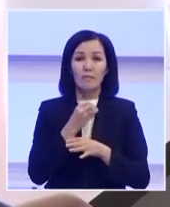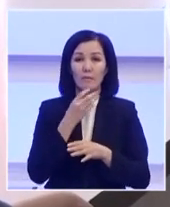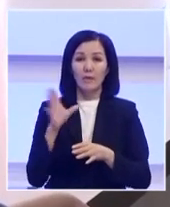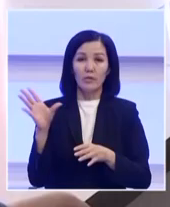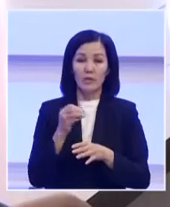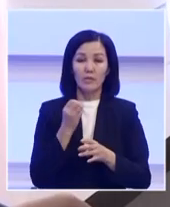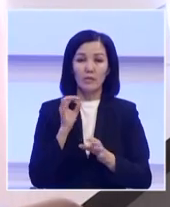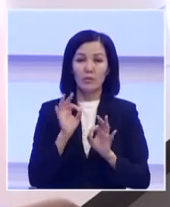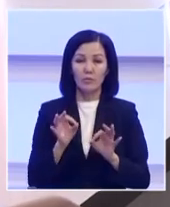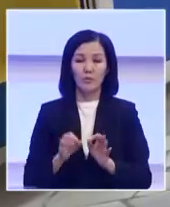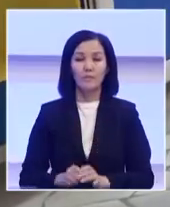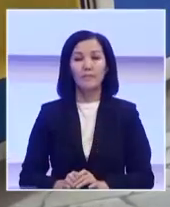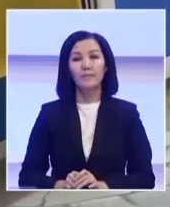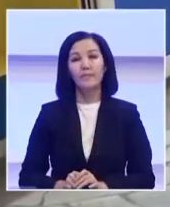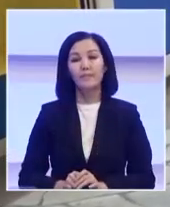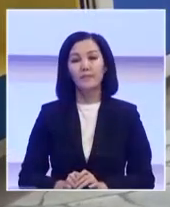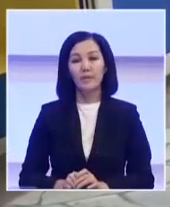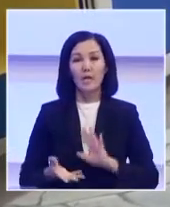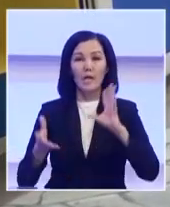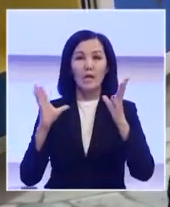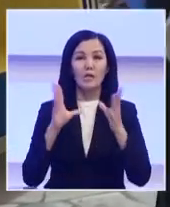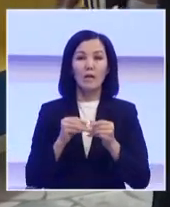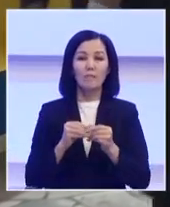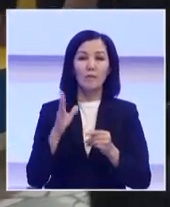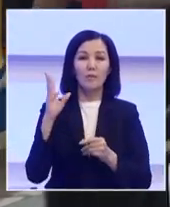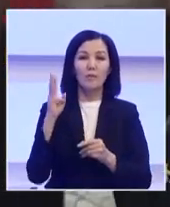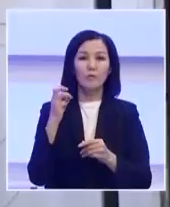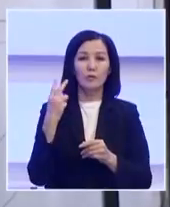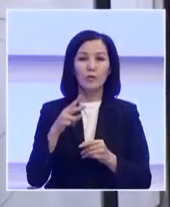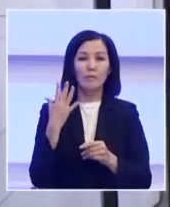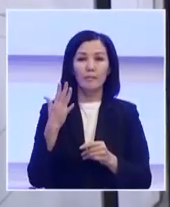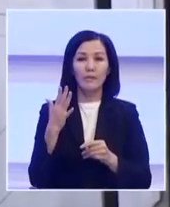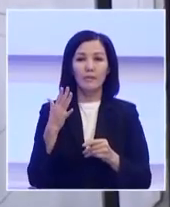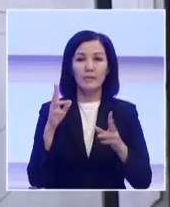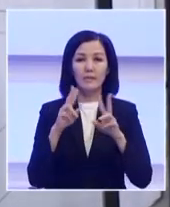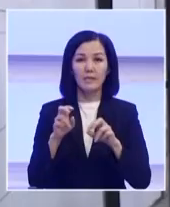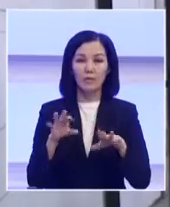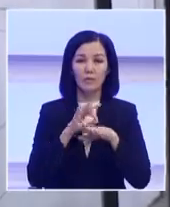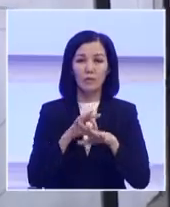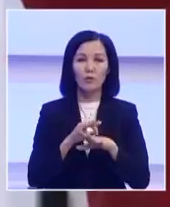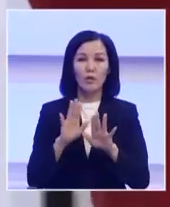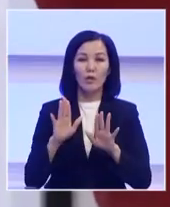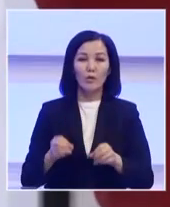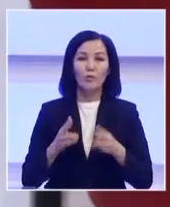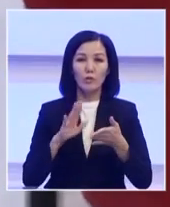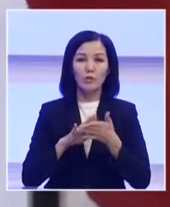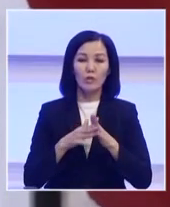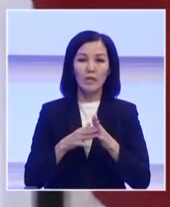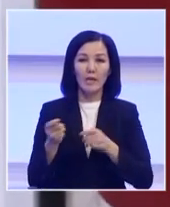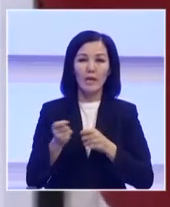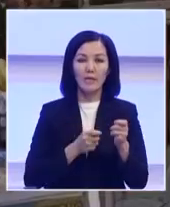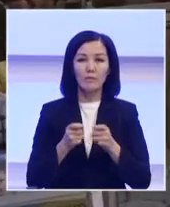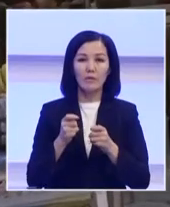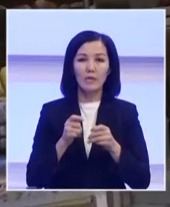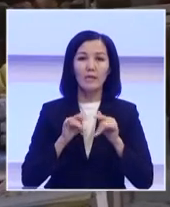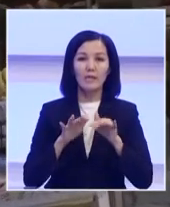бәрі. Қарсы алып жатыр. Жалпы ауданда басаяғы 325 мониторинг жүргізілген. Төтенше жағдай кезінде 9 әкімшілік іс